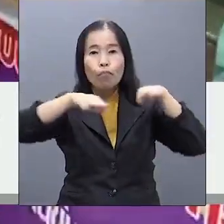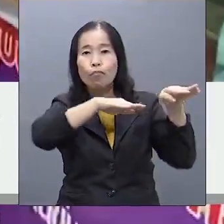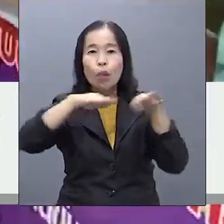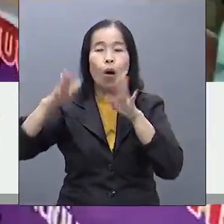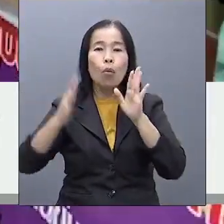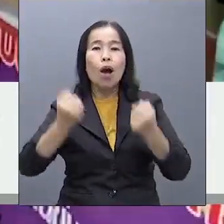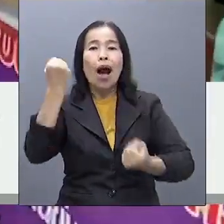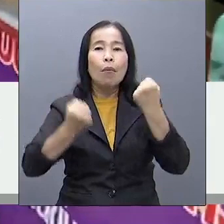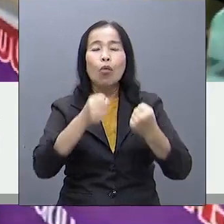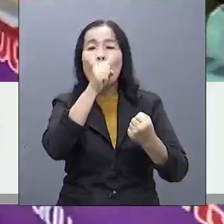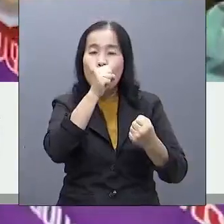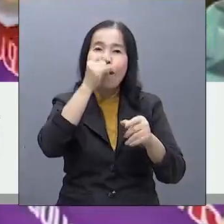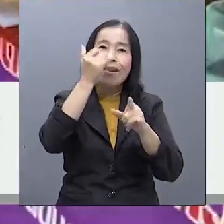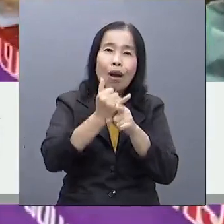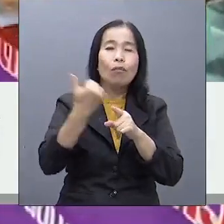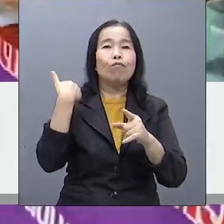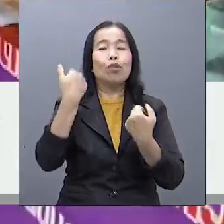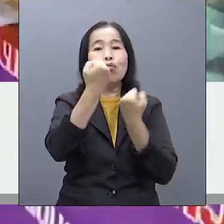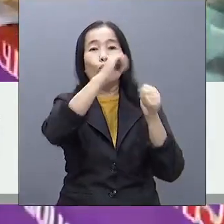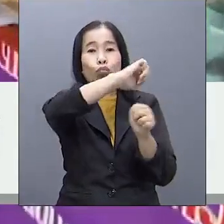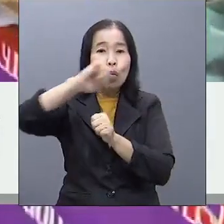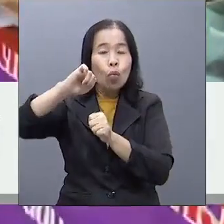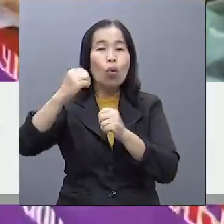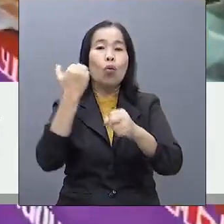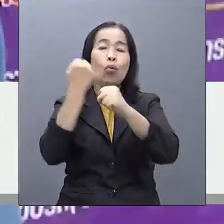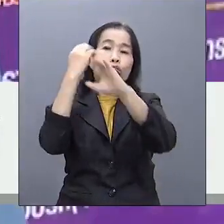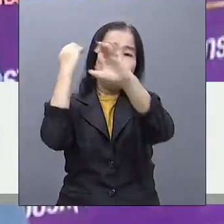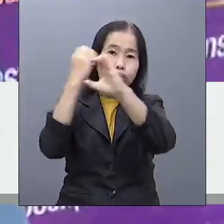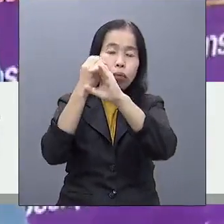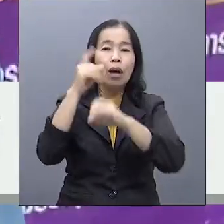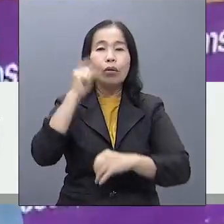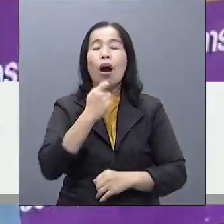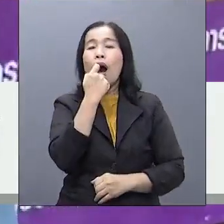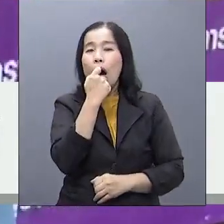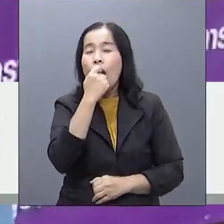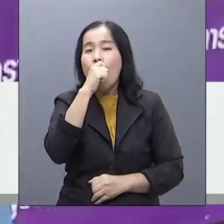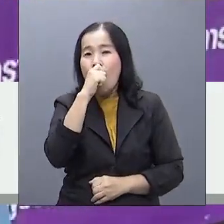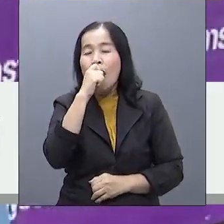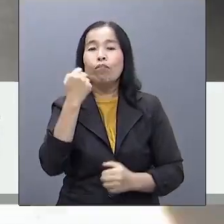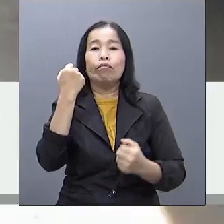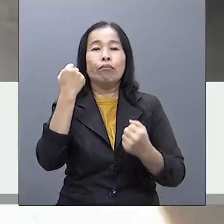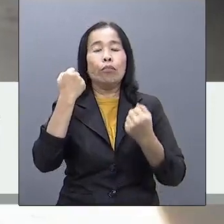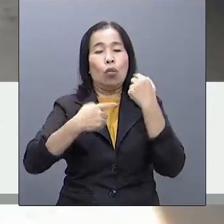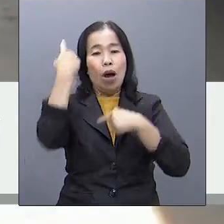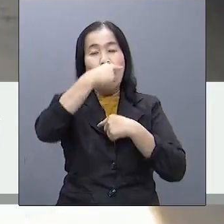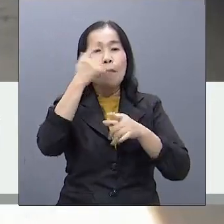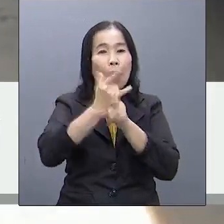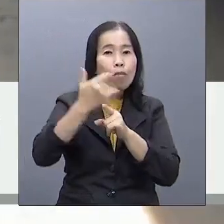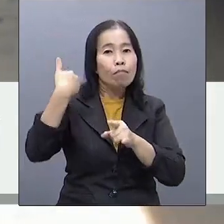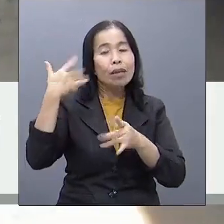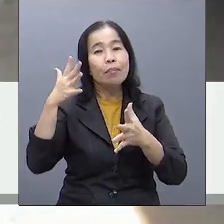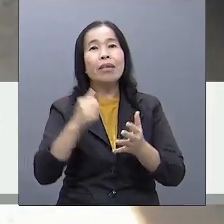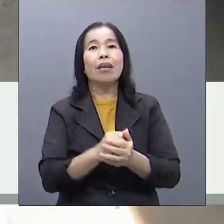ขับรถทั้งรถบัสและรถตู้โดยสารด้วยการตรวจวัดปริมาณแอลกอฮอล์คนขับทุกคนพร้อมกับทดสอบ